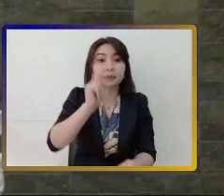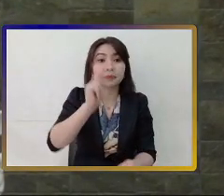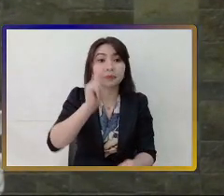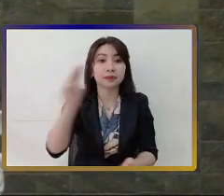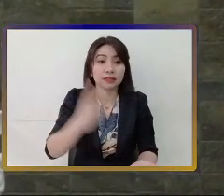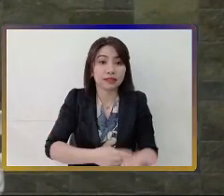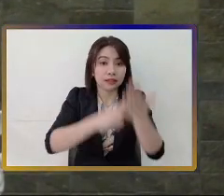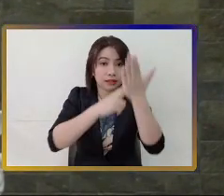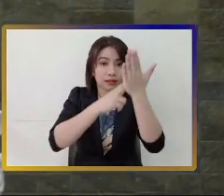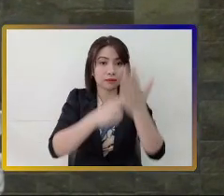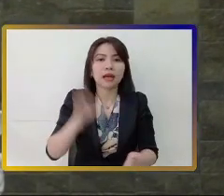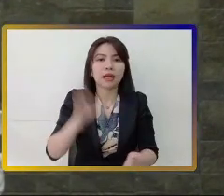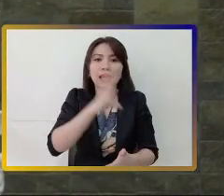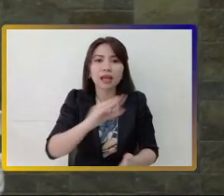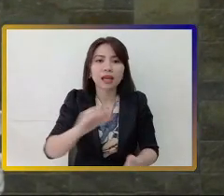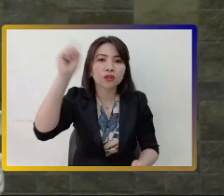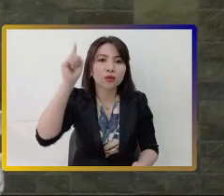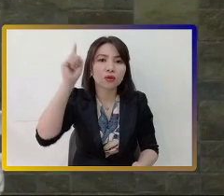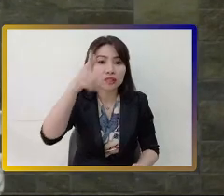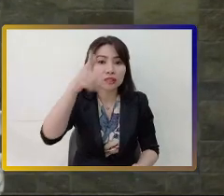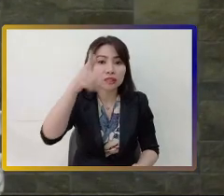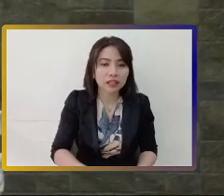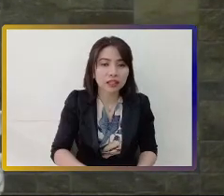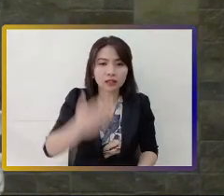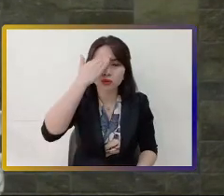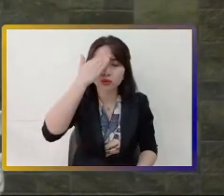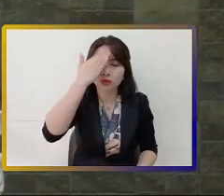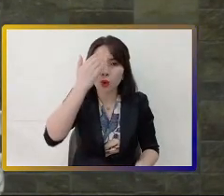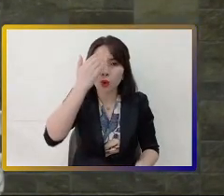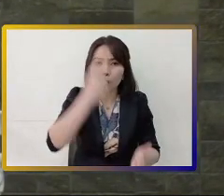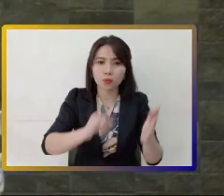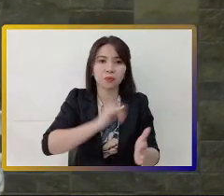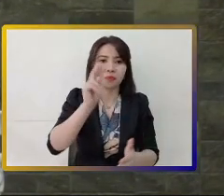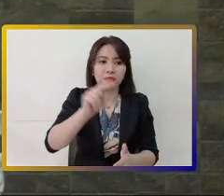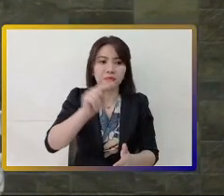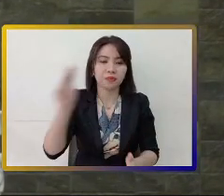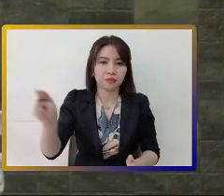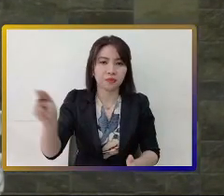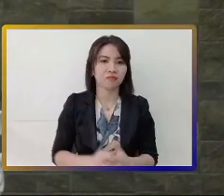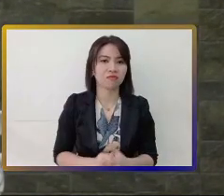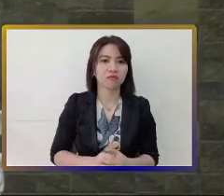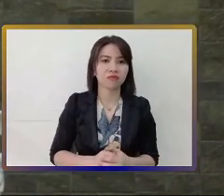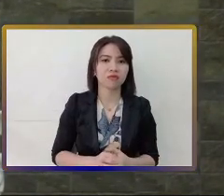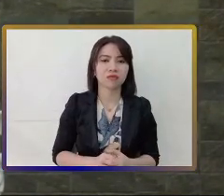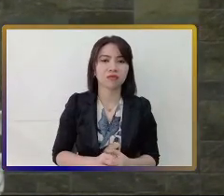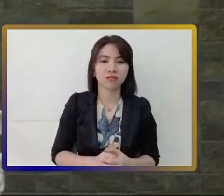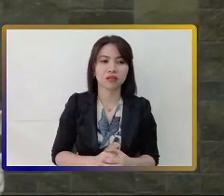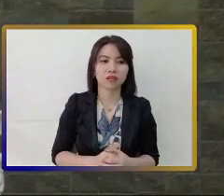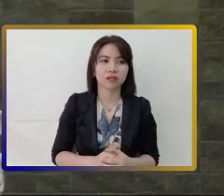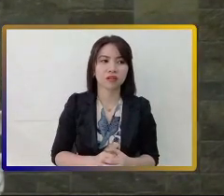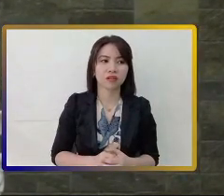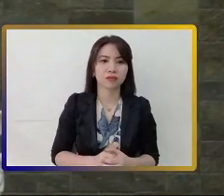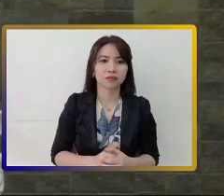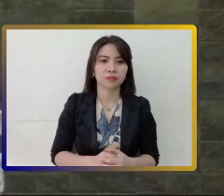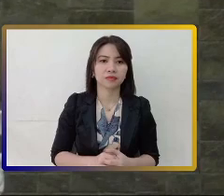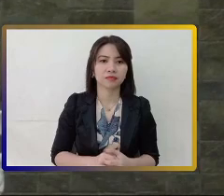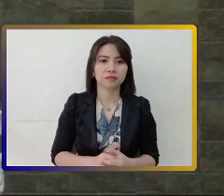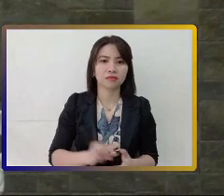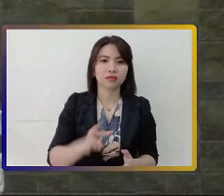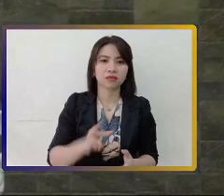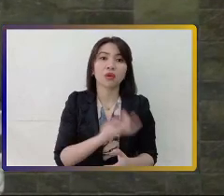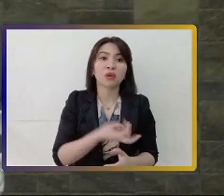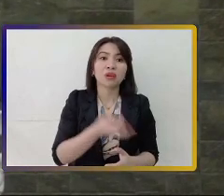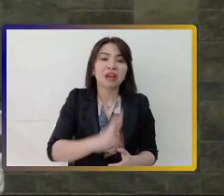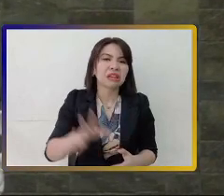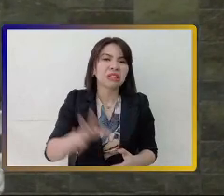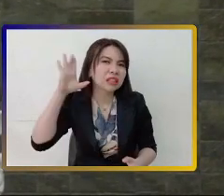need. Do you understand that sometimes we're getting what we don't need? We are hearing what we don't